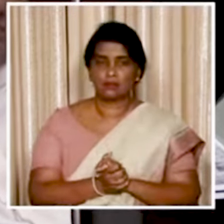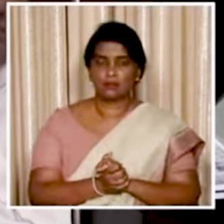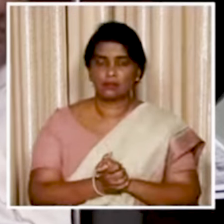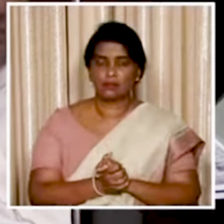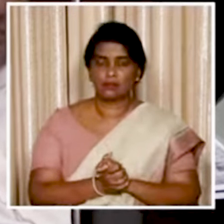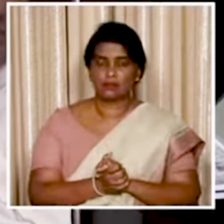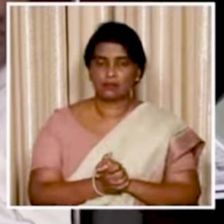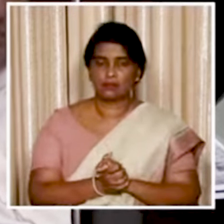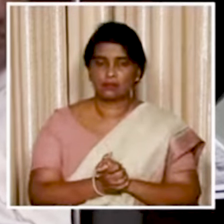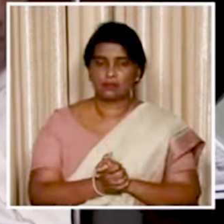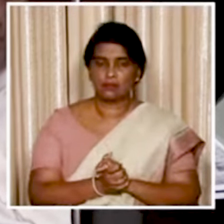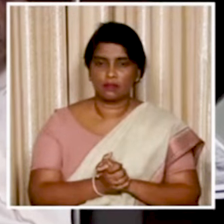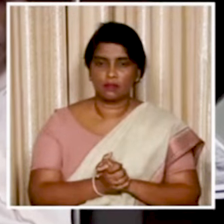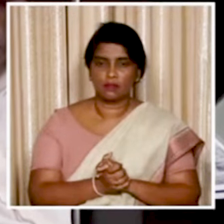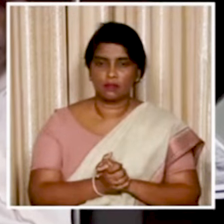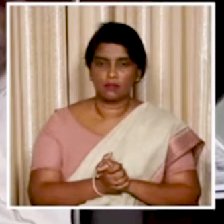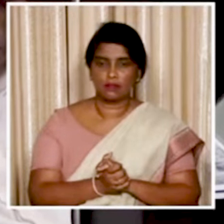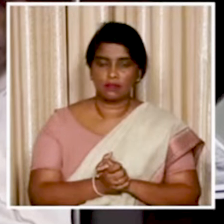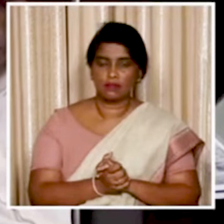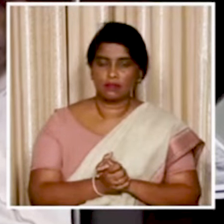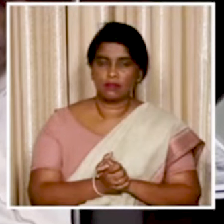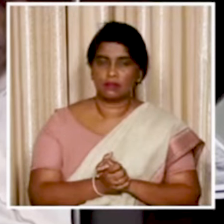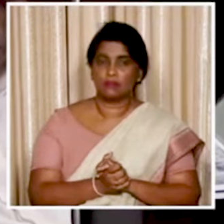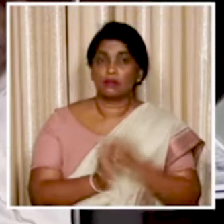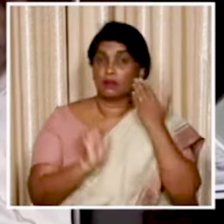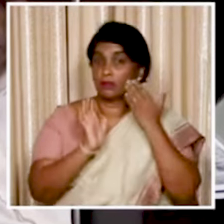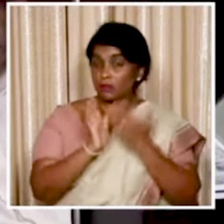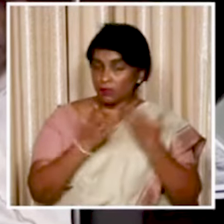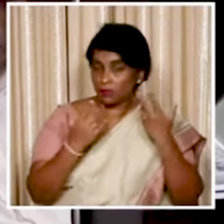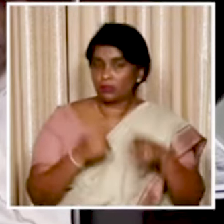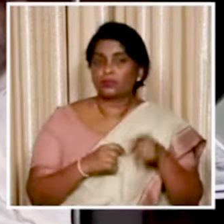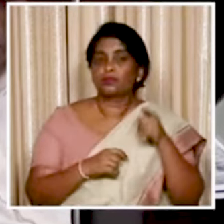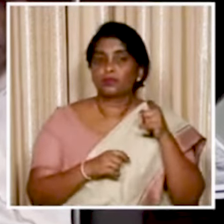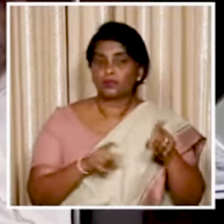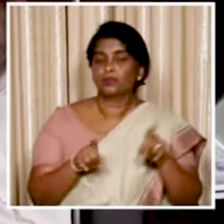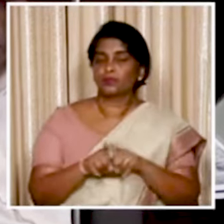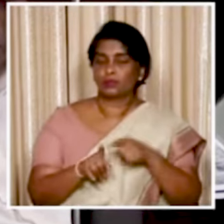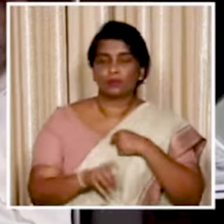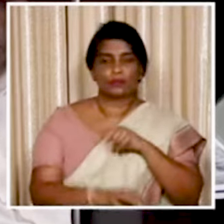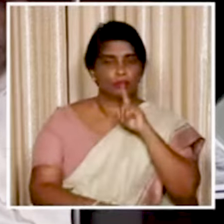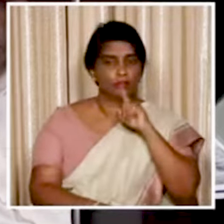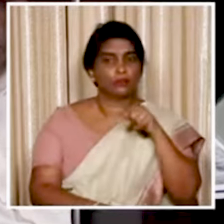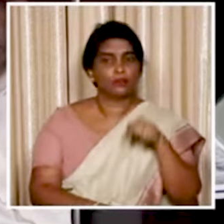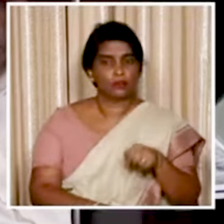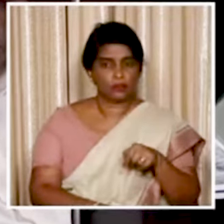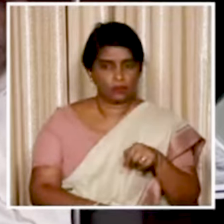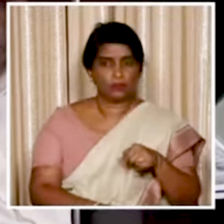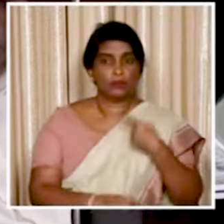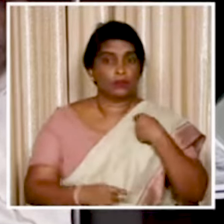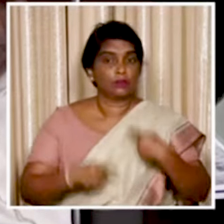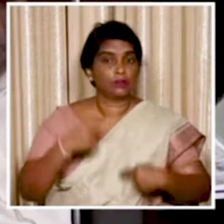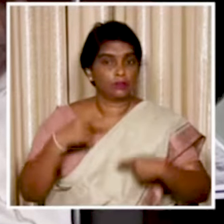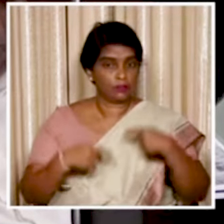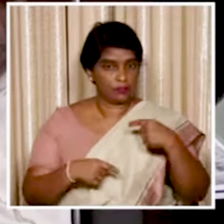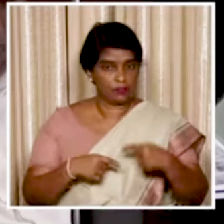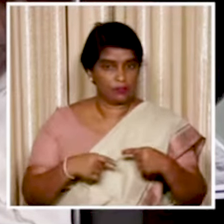And මේව පෙන්නලා දෙන්න. පෙන්නලා දුන්නයින් පස්සේ ඒ වගේ මම කියනවා අද මේ